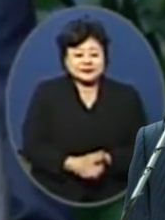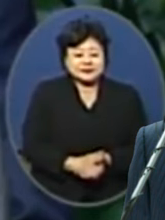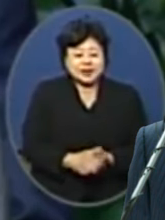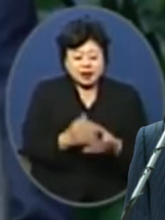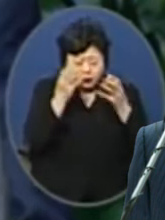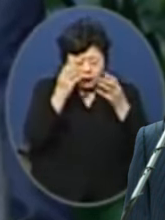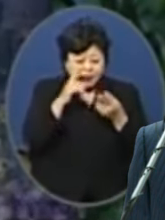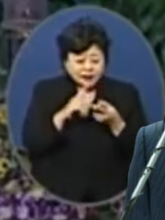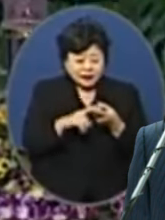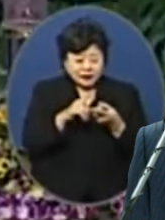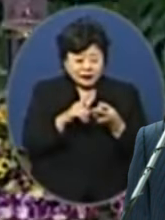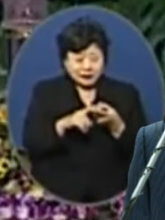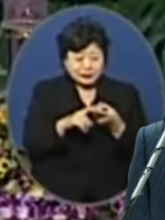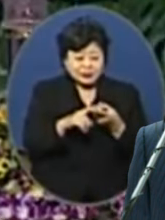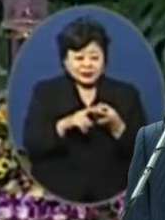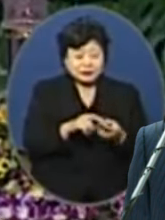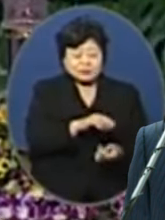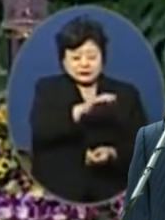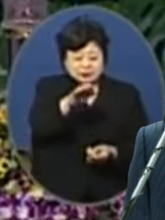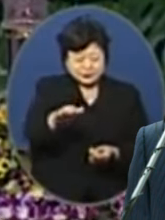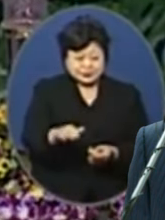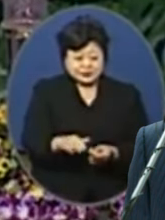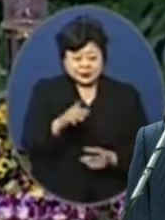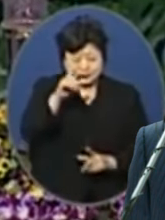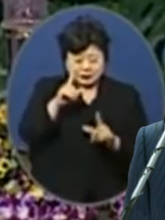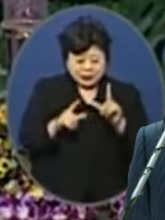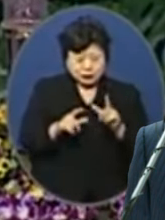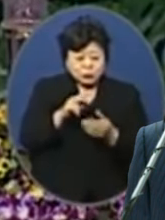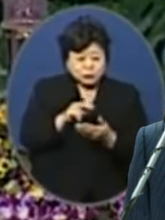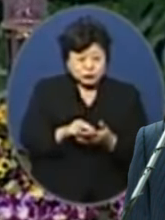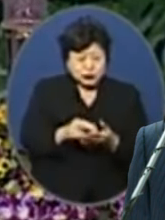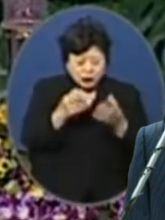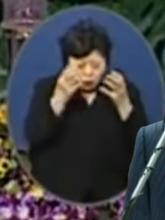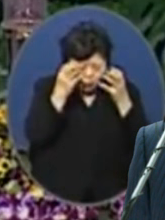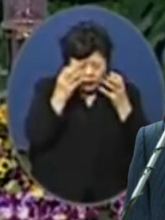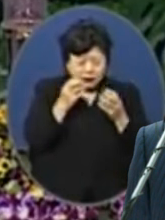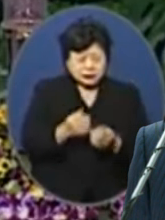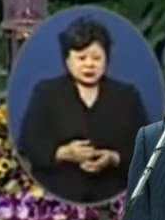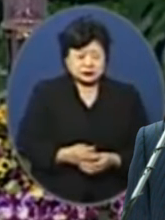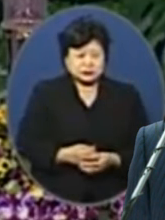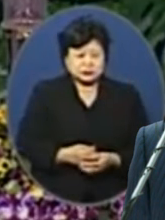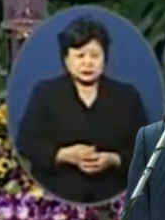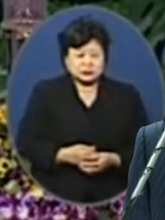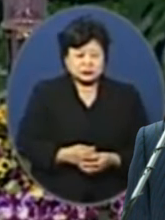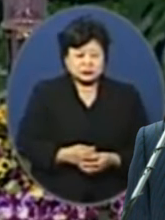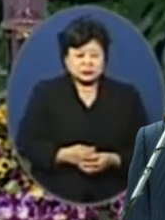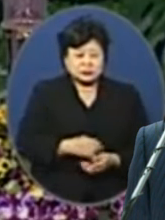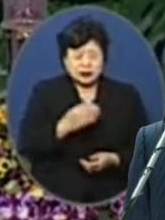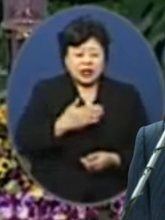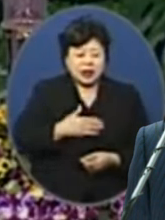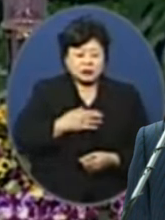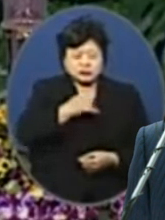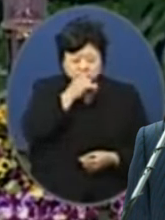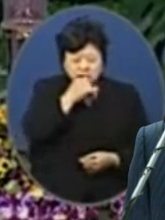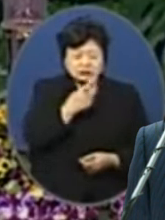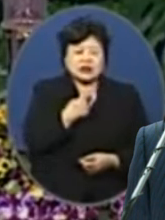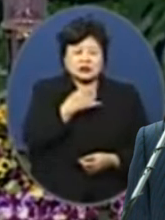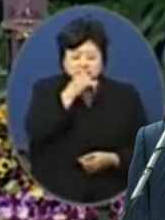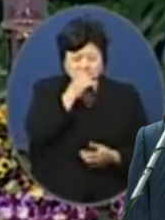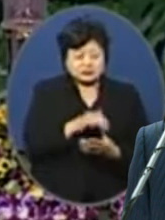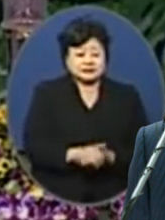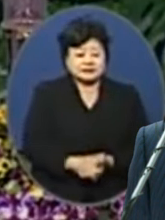고난에 대한 우리의 태도가 문제지 고난은 어찌할 도리가 없습니다 다 당하는